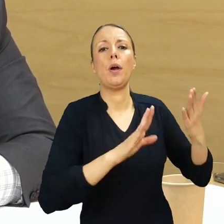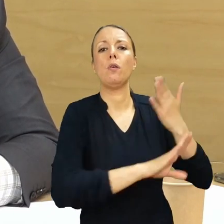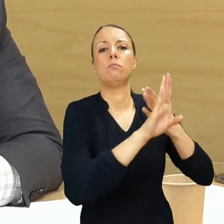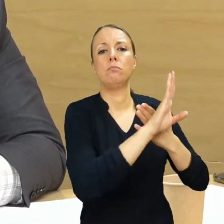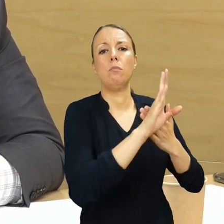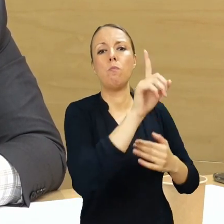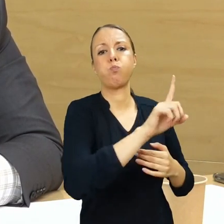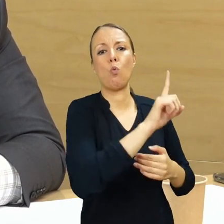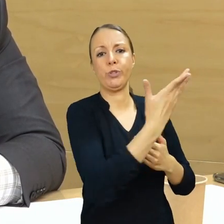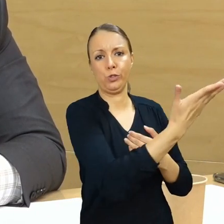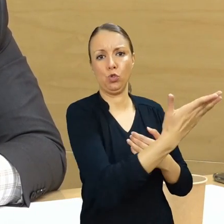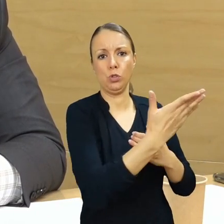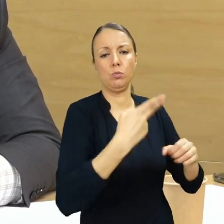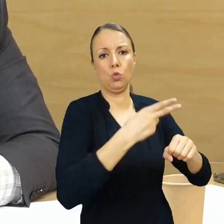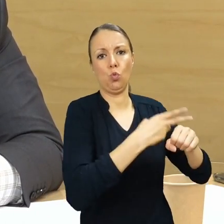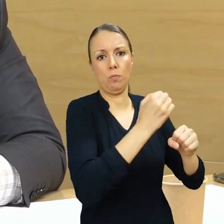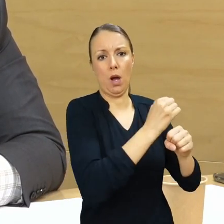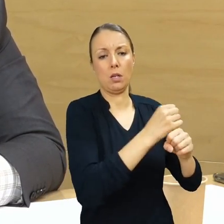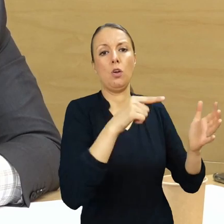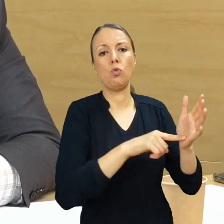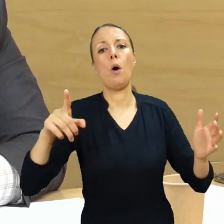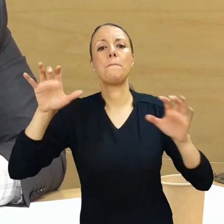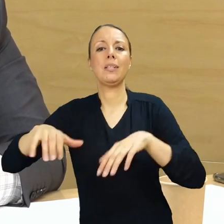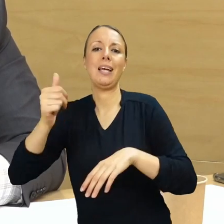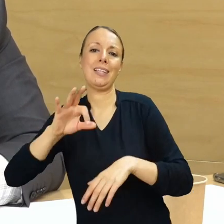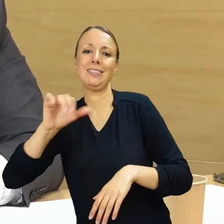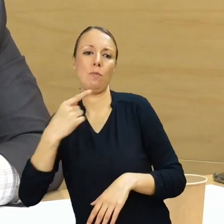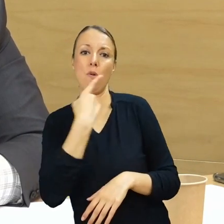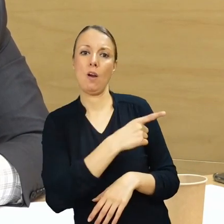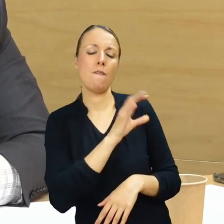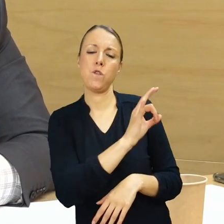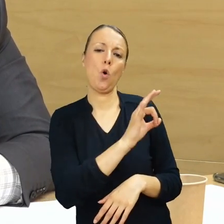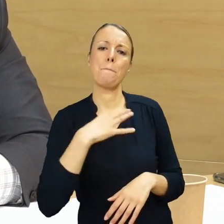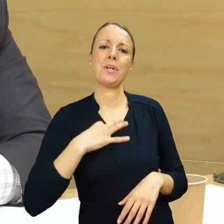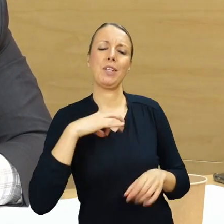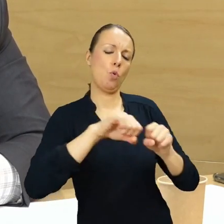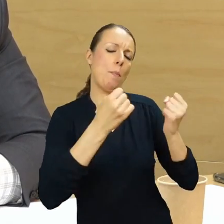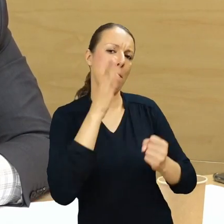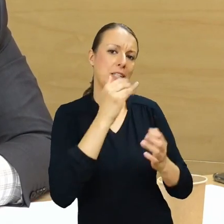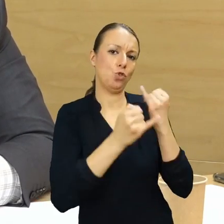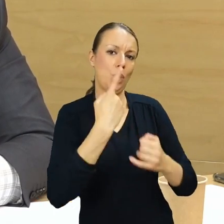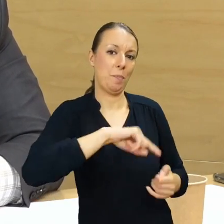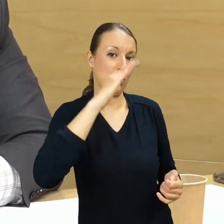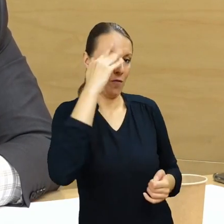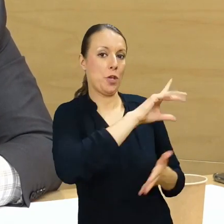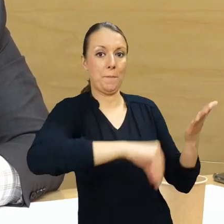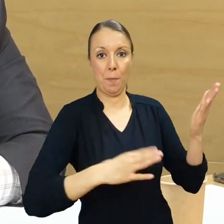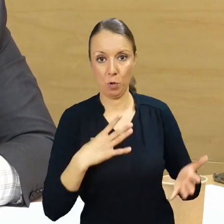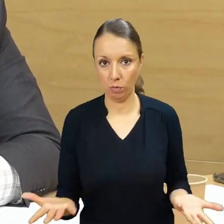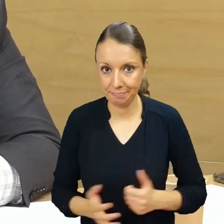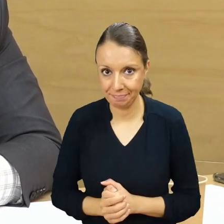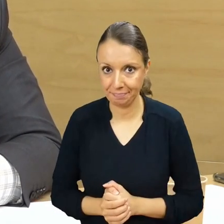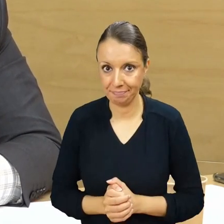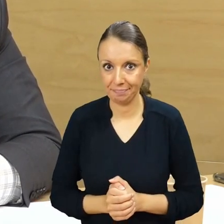są zdaniem prezesa NSA, ich prywatność będzie naruszona, jeśli my się dowiemy o tym, że podpisali. W końcu